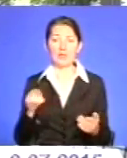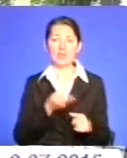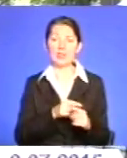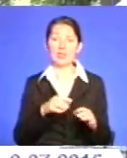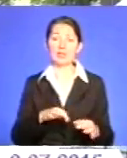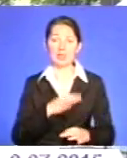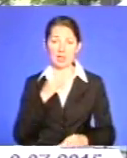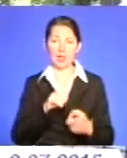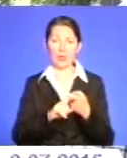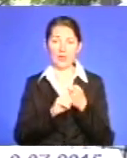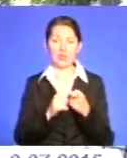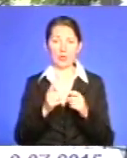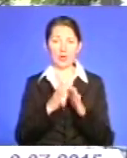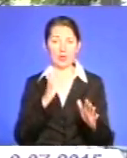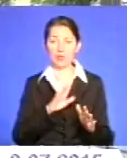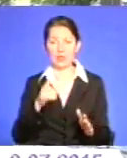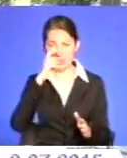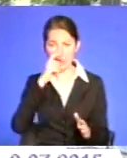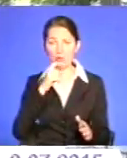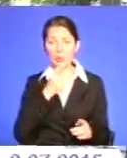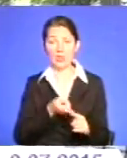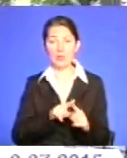вони пов'язані в першу чергу з нерозумінням цієї